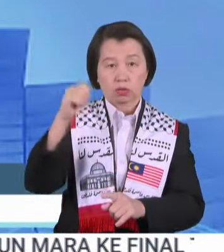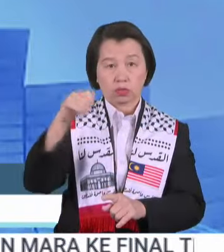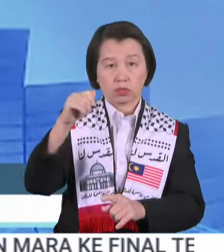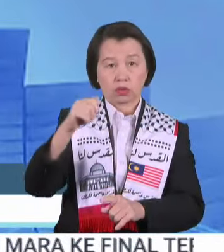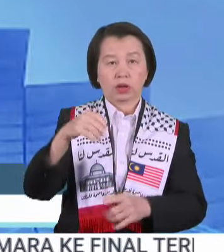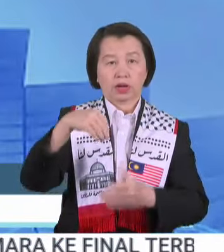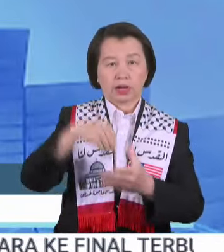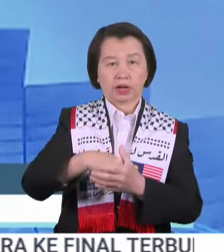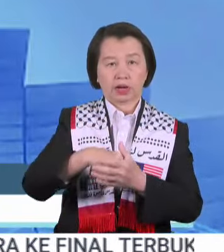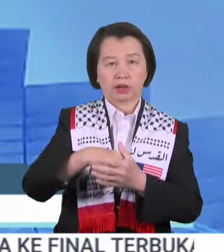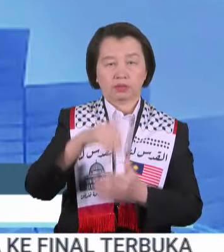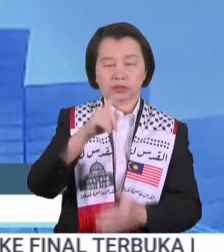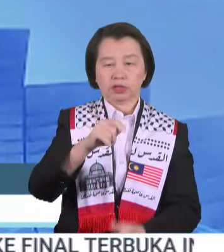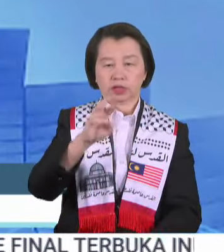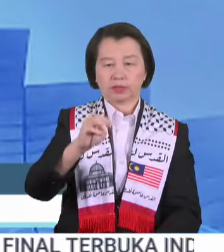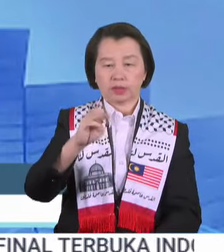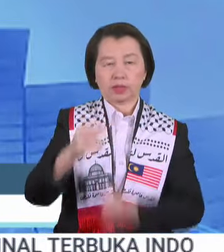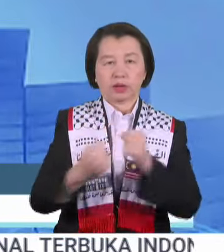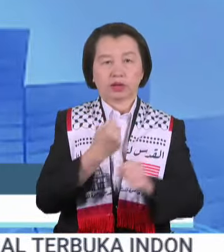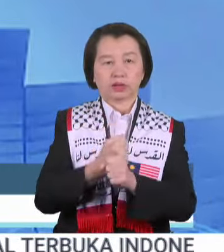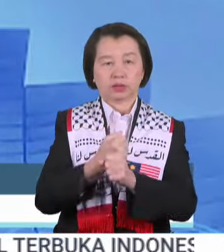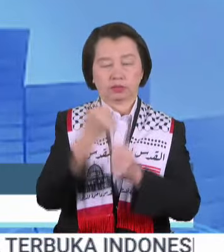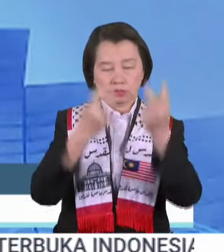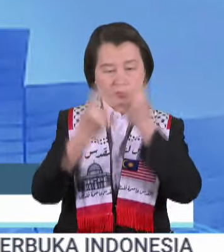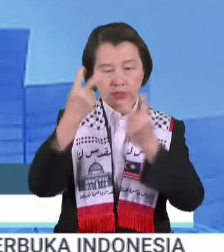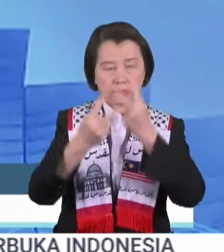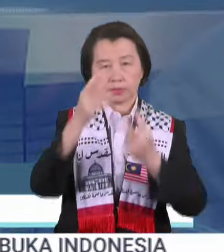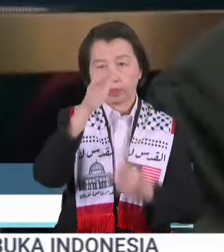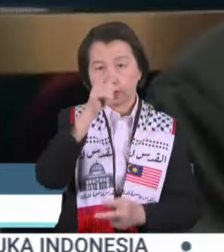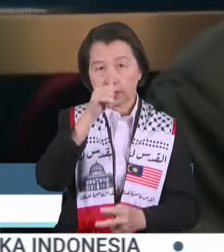Melaka 2024, TMM 2024.